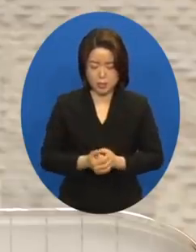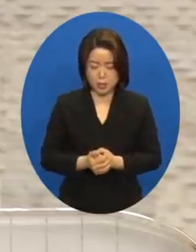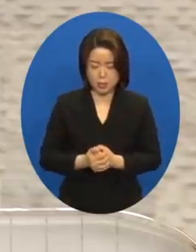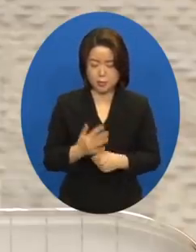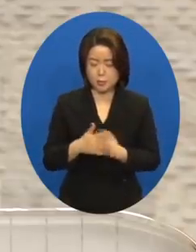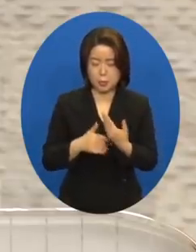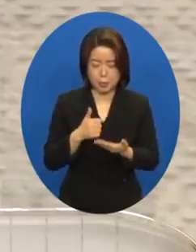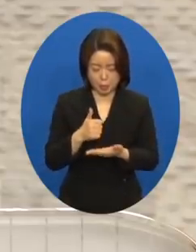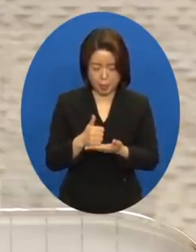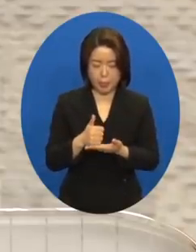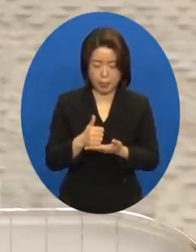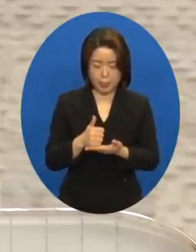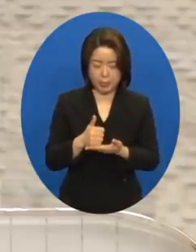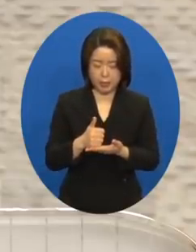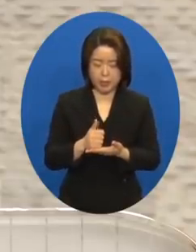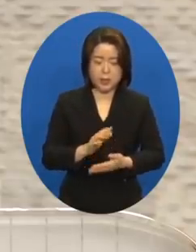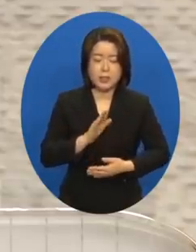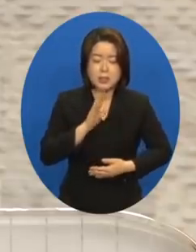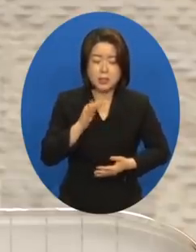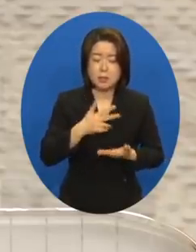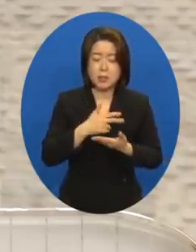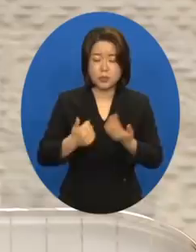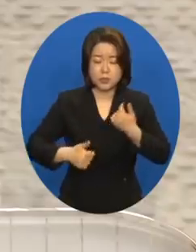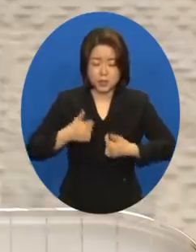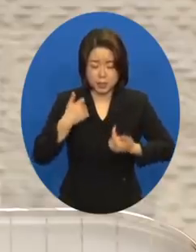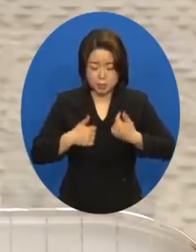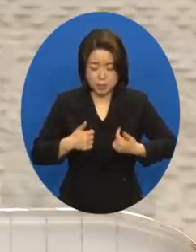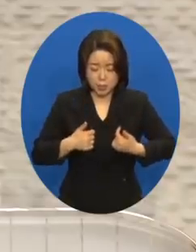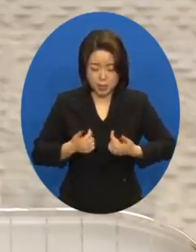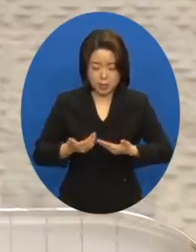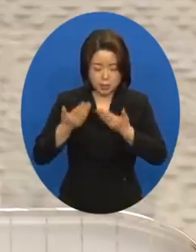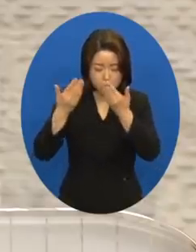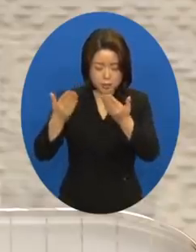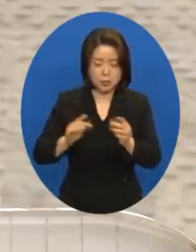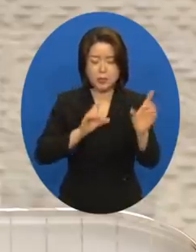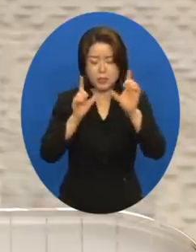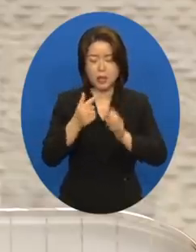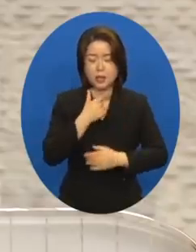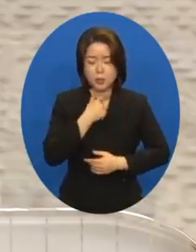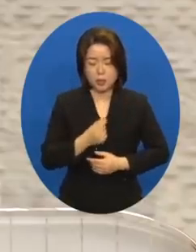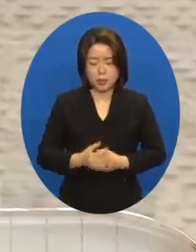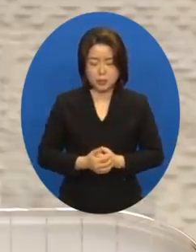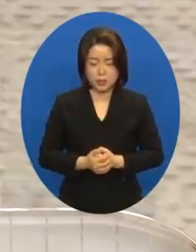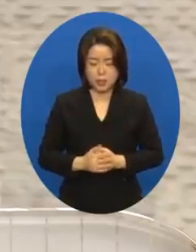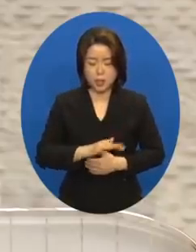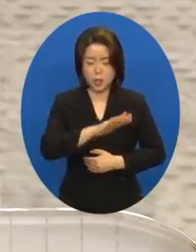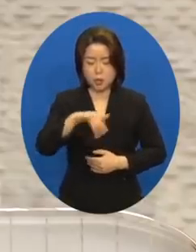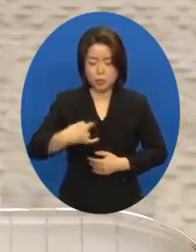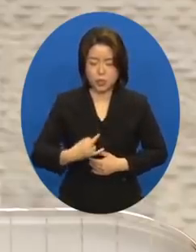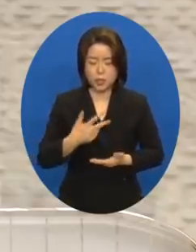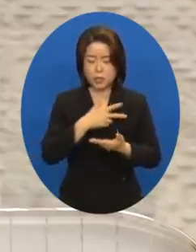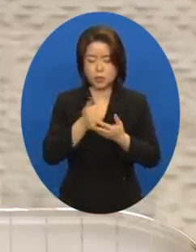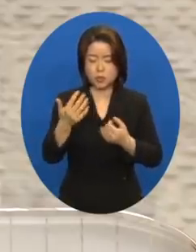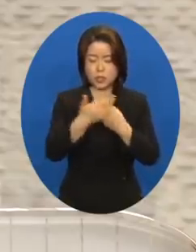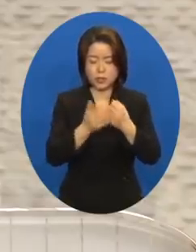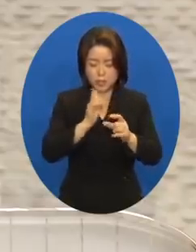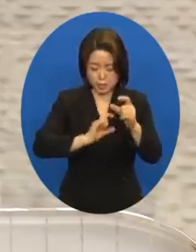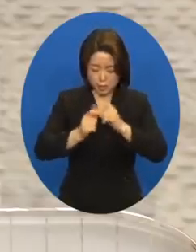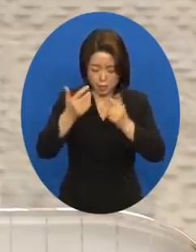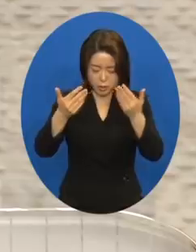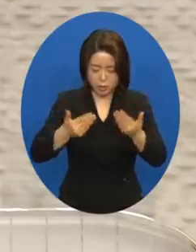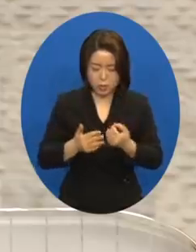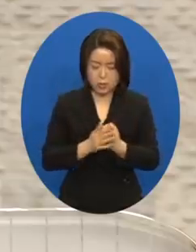하나님 정말 주님을 기쁘시게 하며 살기를 원합니다 우리에게 주 의회를 더 하셔서